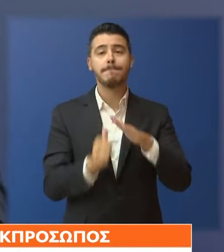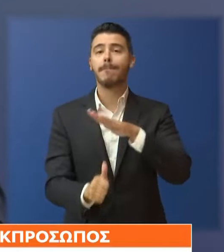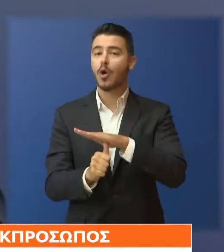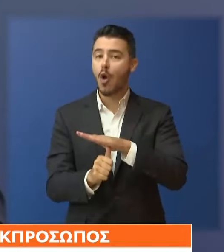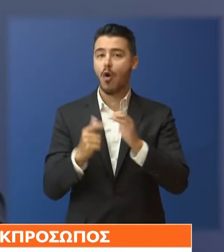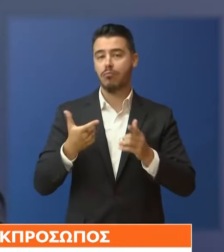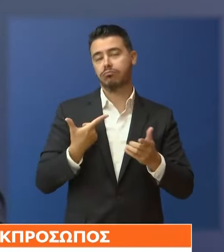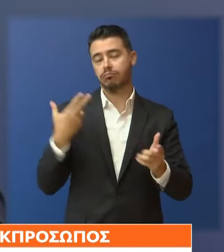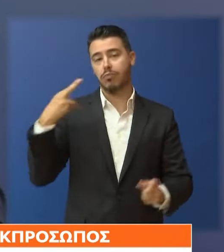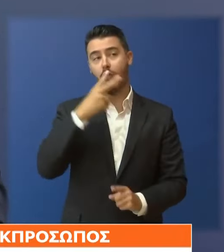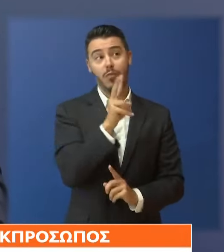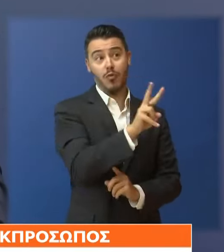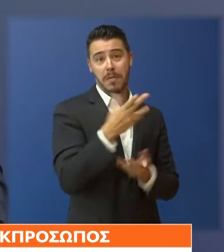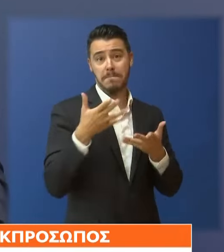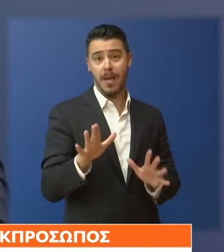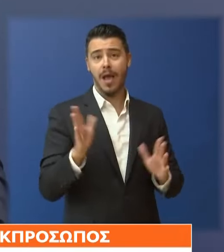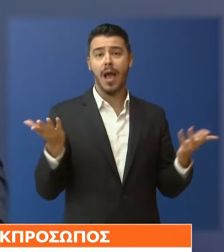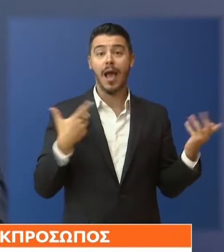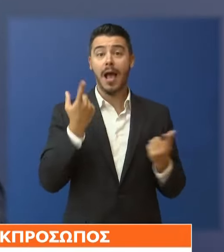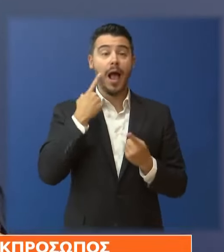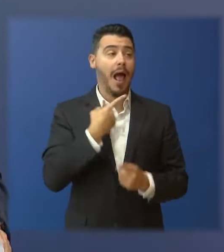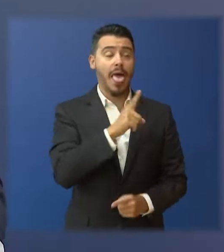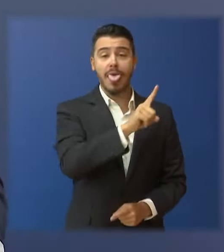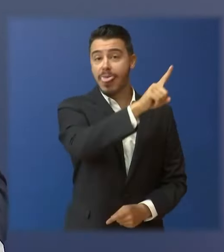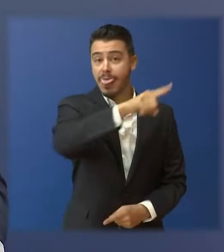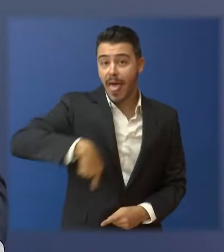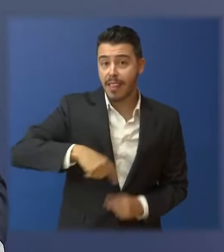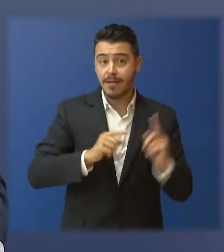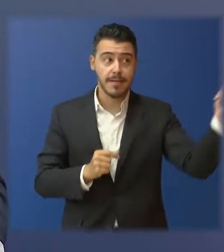προς το αν θα παρευρεθούν ή όχι δεν είμαι εγώ αρμόδιος για να σας απαντήσει